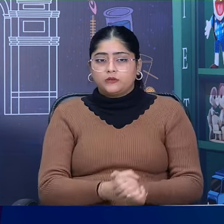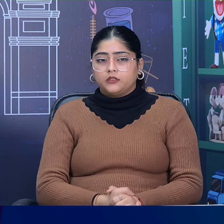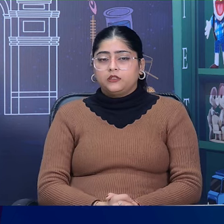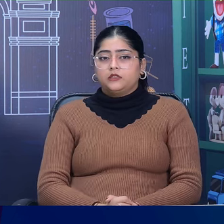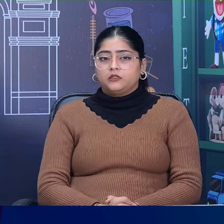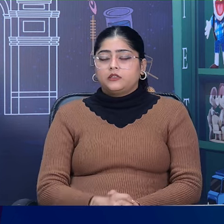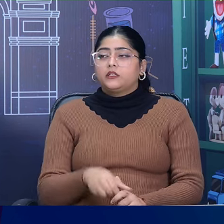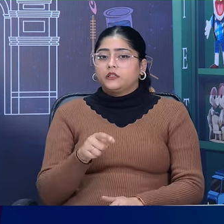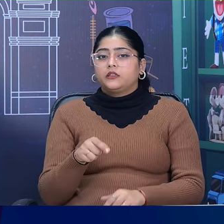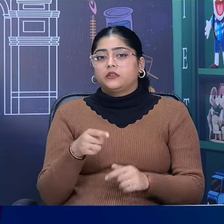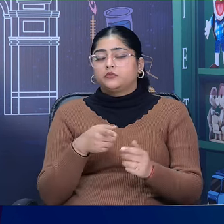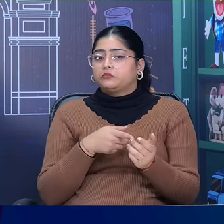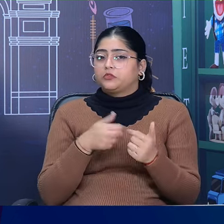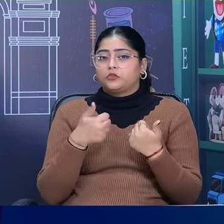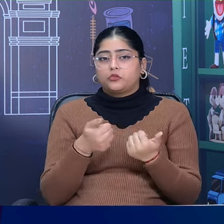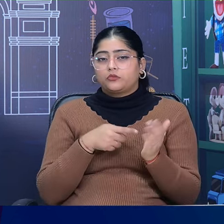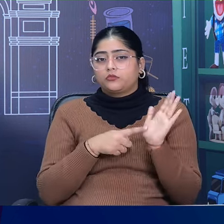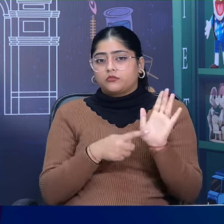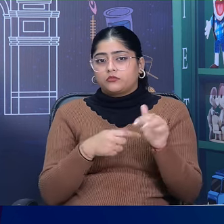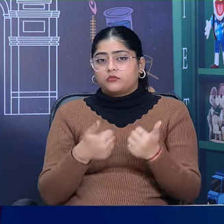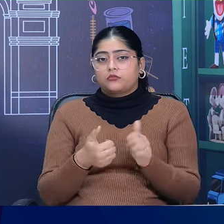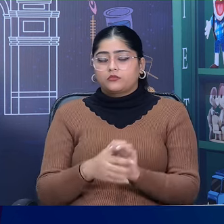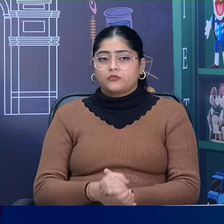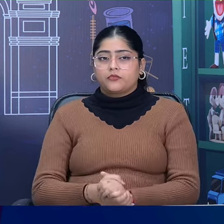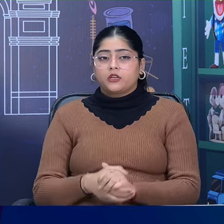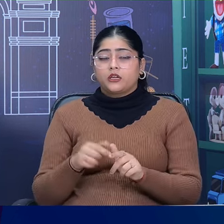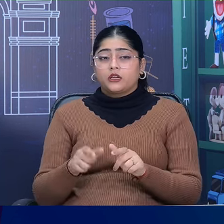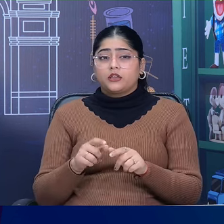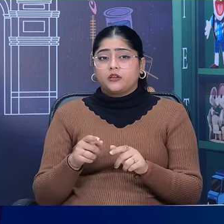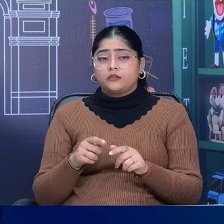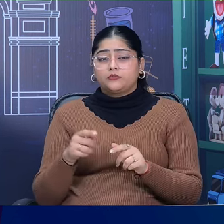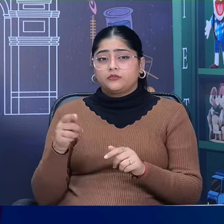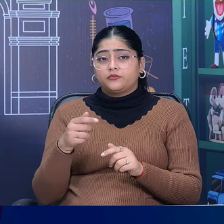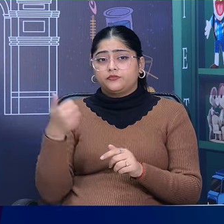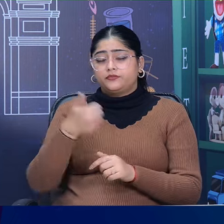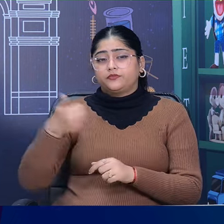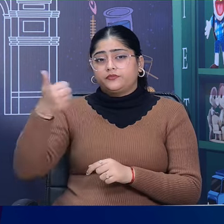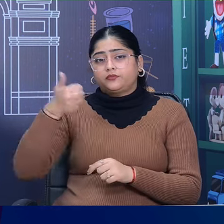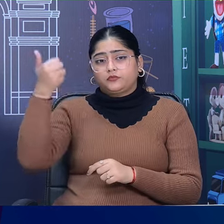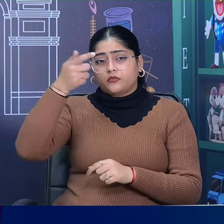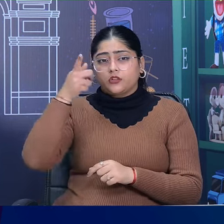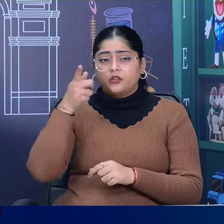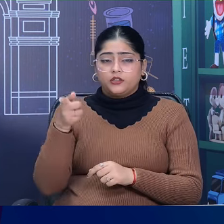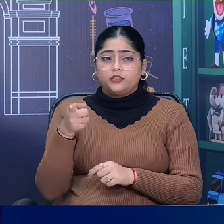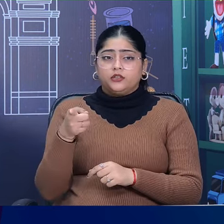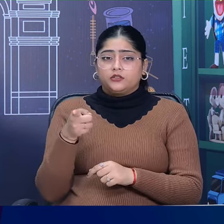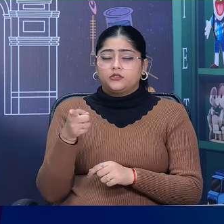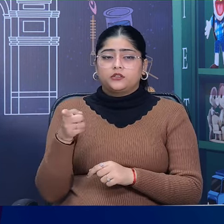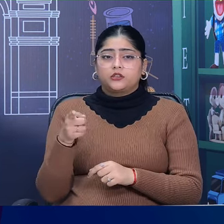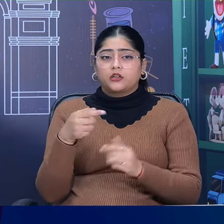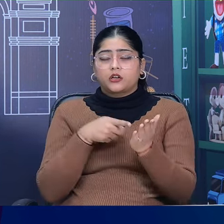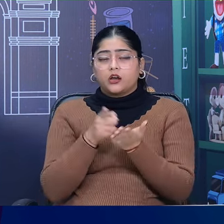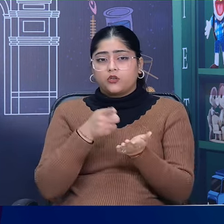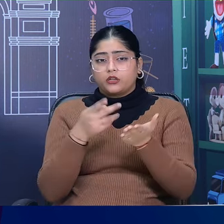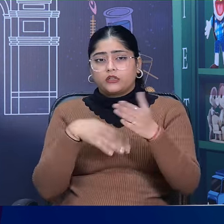यह एक बहुत अच्छा तरीका है जी जी तो हमारी जो पंचायत है पंचायत गांव के हित में होने वाली जितनी भी चीजें होती हैं